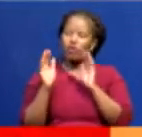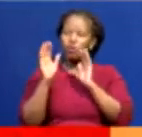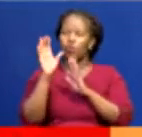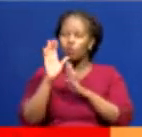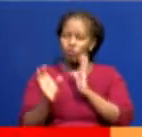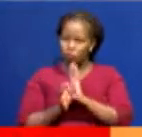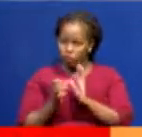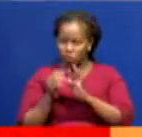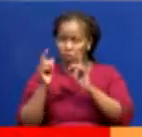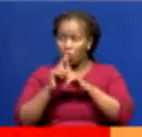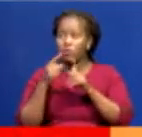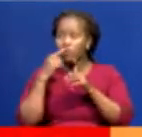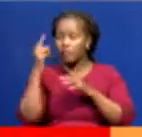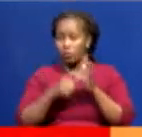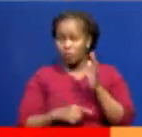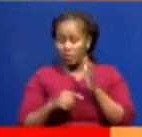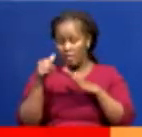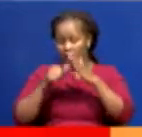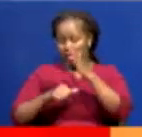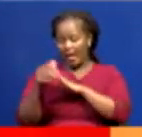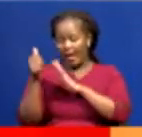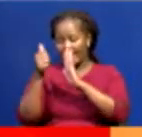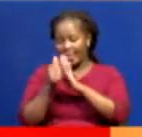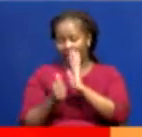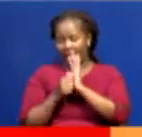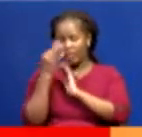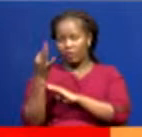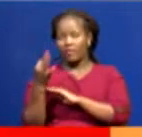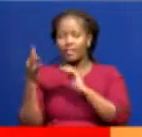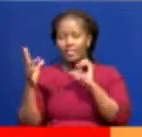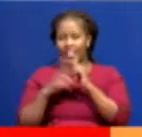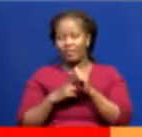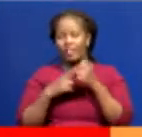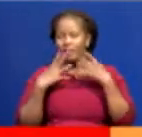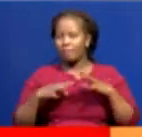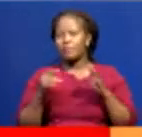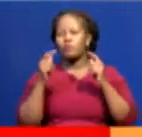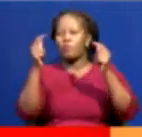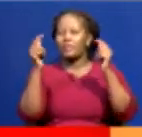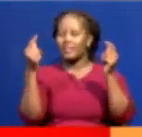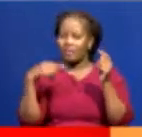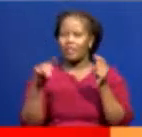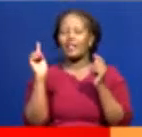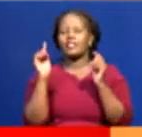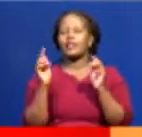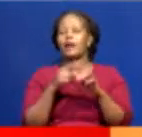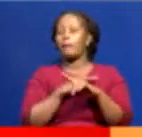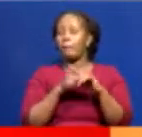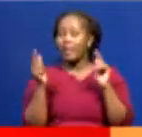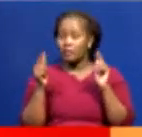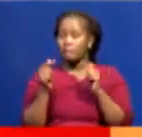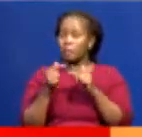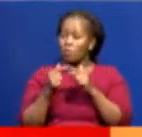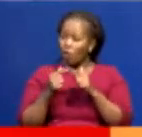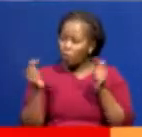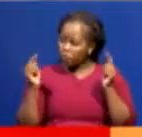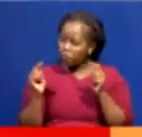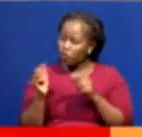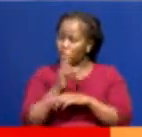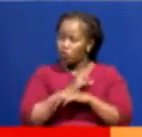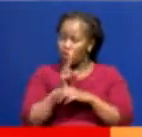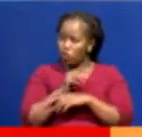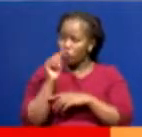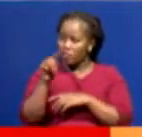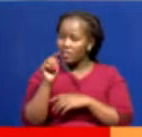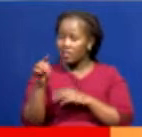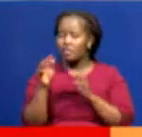tunasema under article 37 watu waende waandamane. Lakini wao wapinzani wetu wanatumia hiyo,